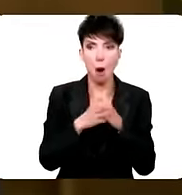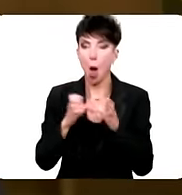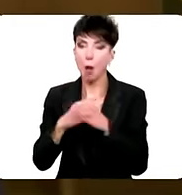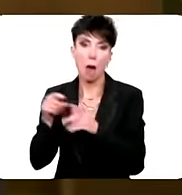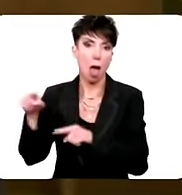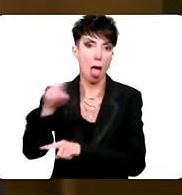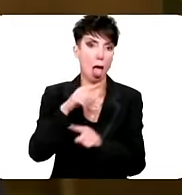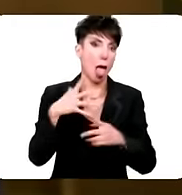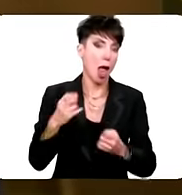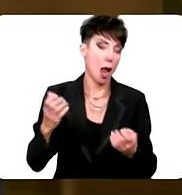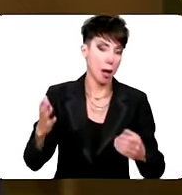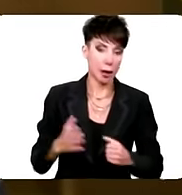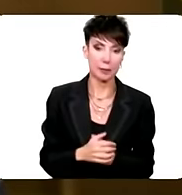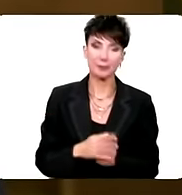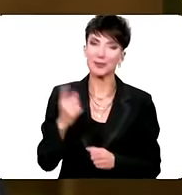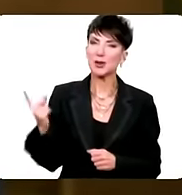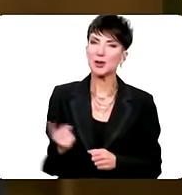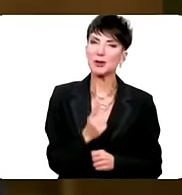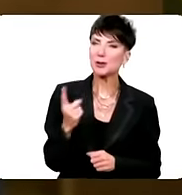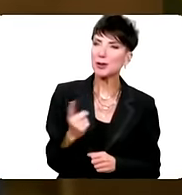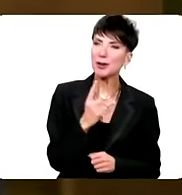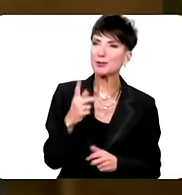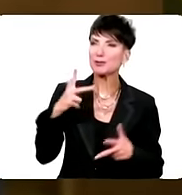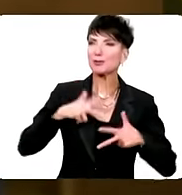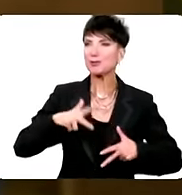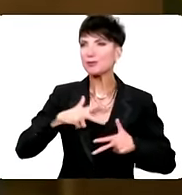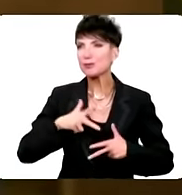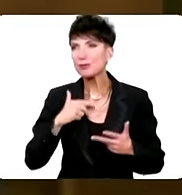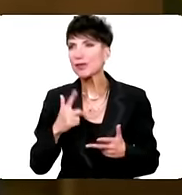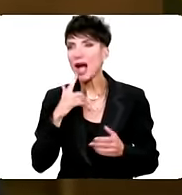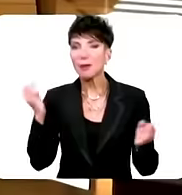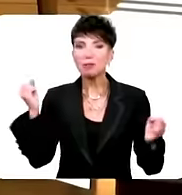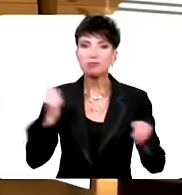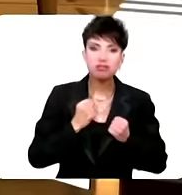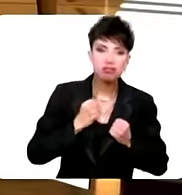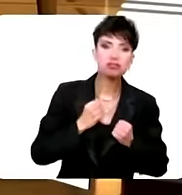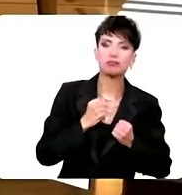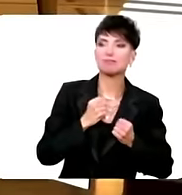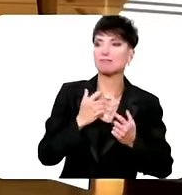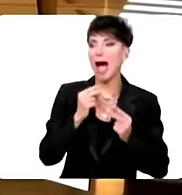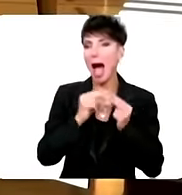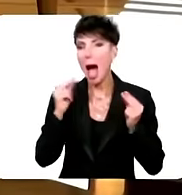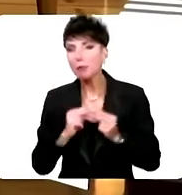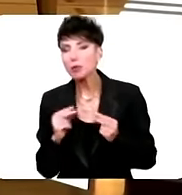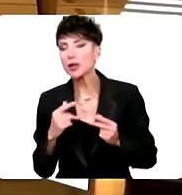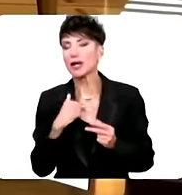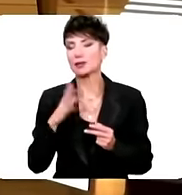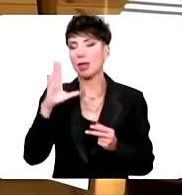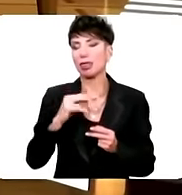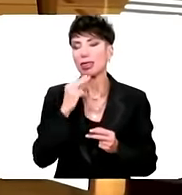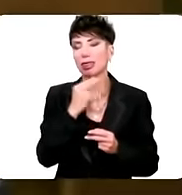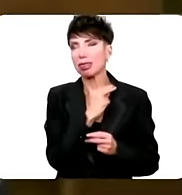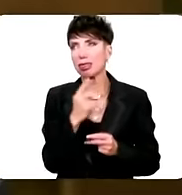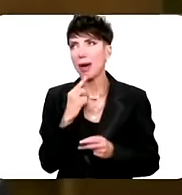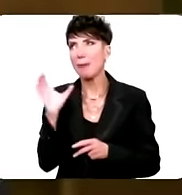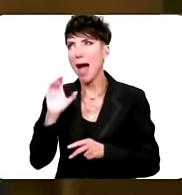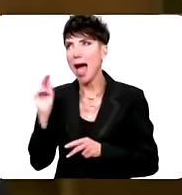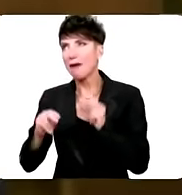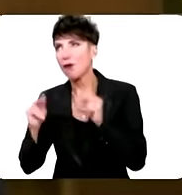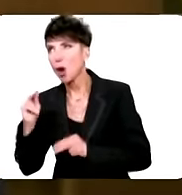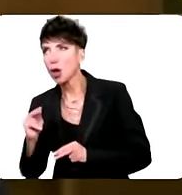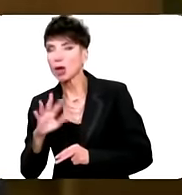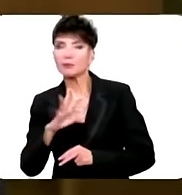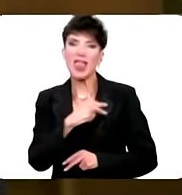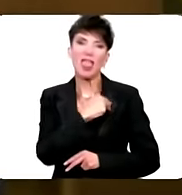ένα κακό αποτέλεσμα, είτε σε αυτοδιοικητικές είτε σε ευρωεκλογές, ανάμεσα σε εθνικές εκλογές, το πρώτο πράγμα που κάνουν είναι